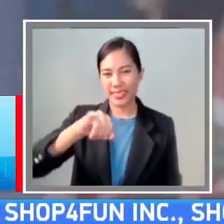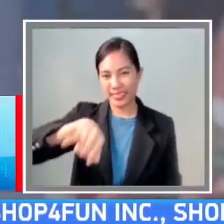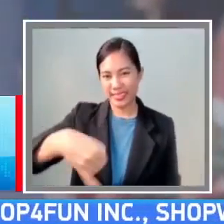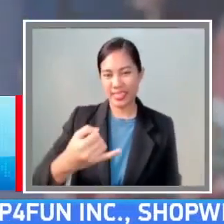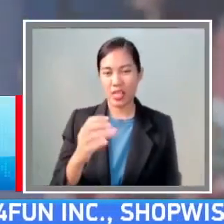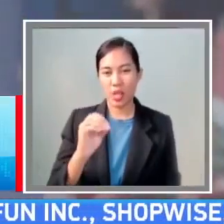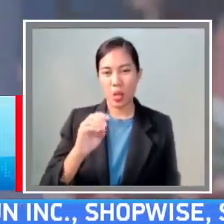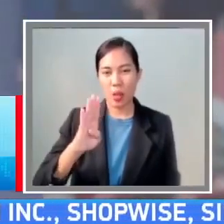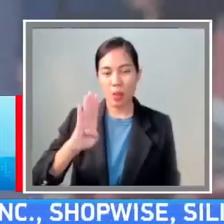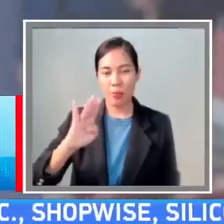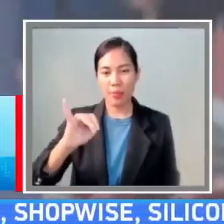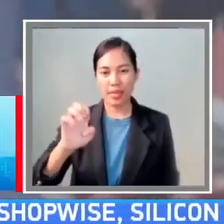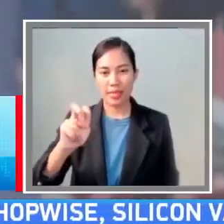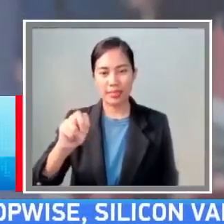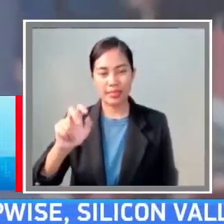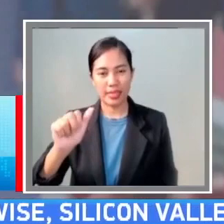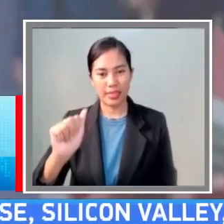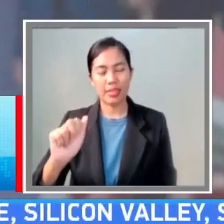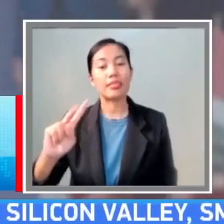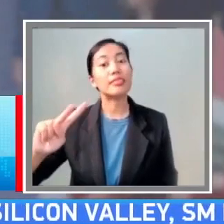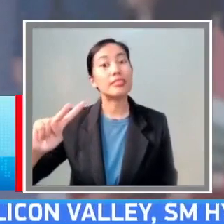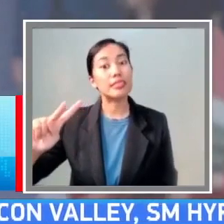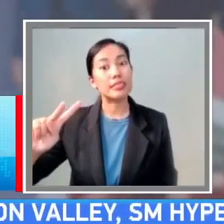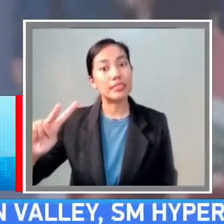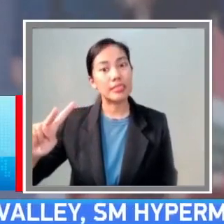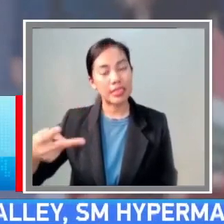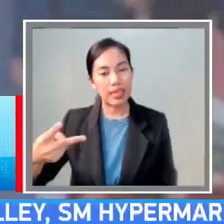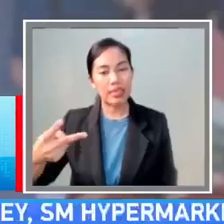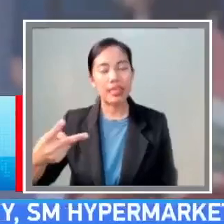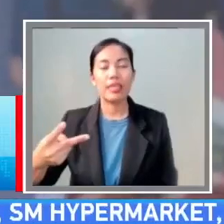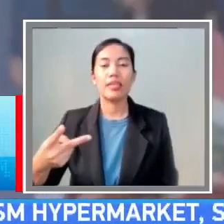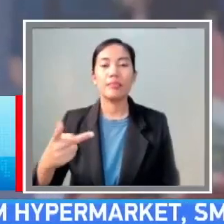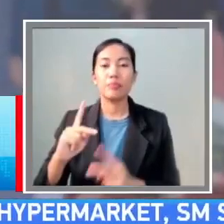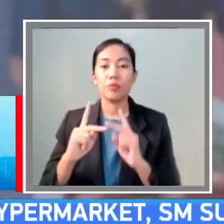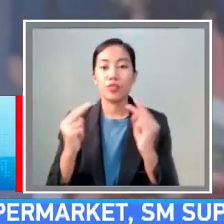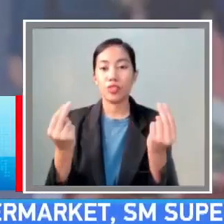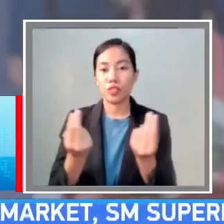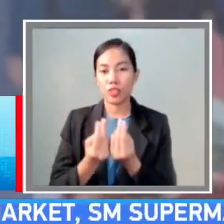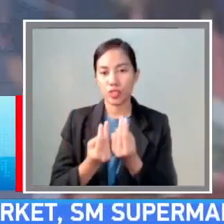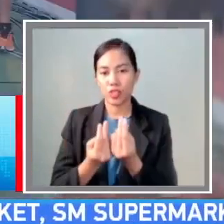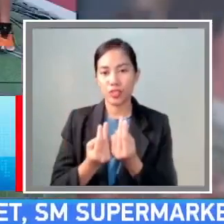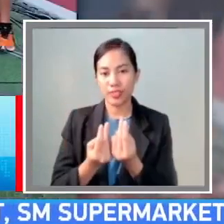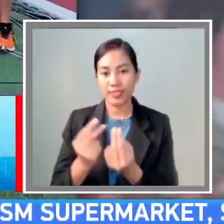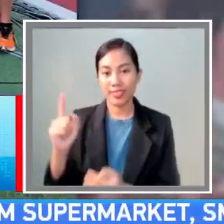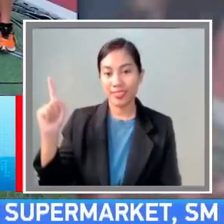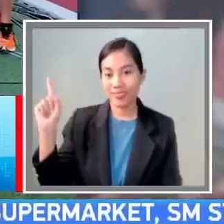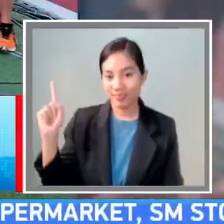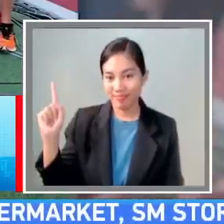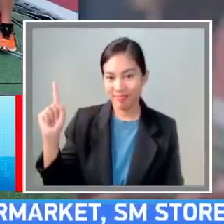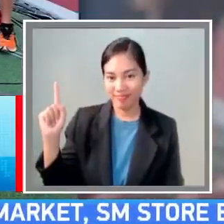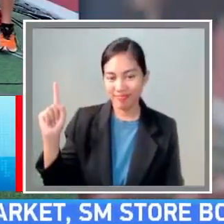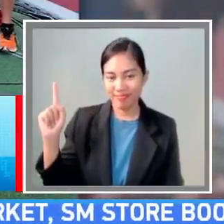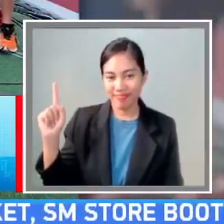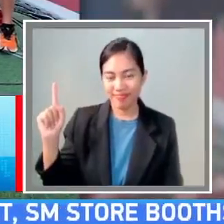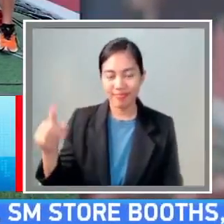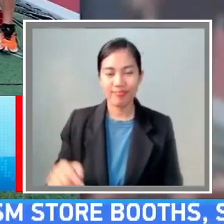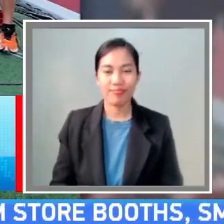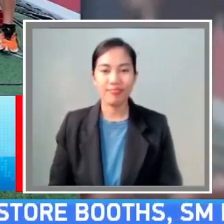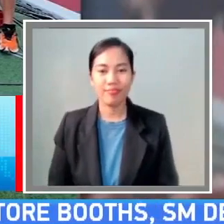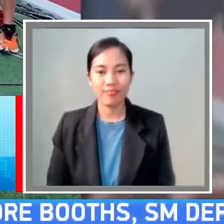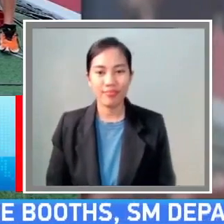po ang na-finish niya, nakuha po niya sa Monaco leg ng Diamond League. Na-clear po na roon ang